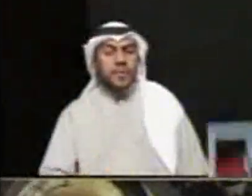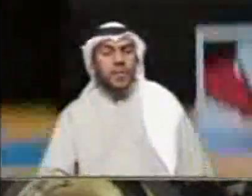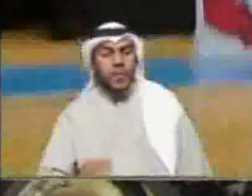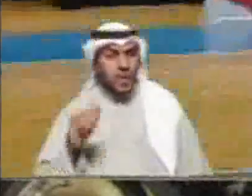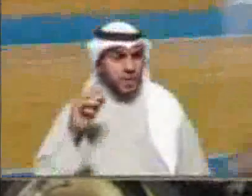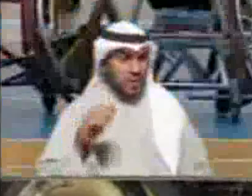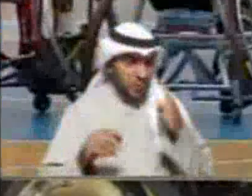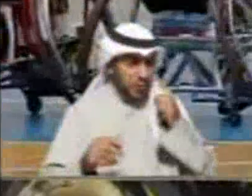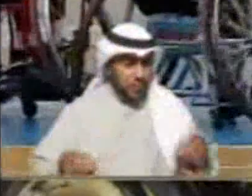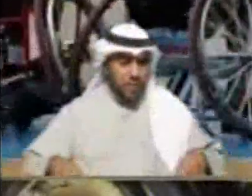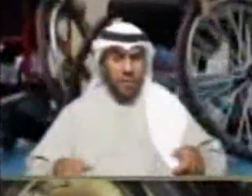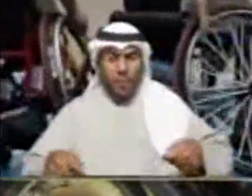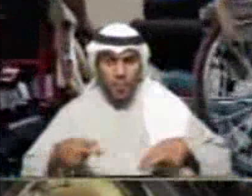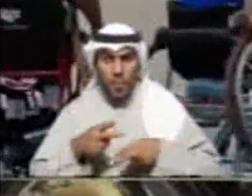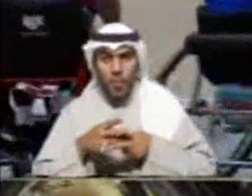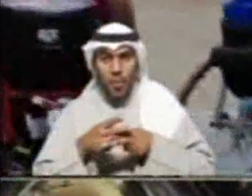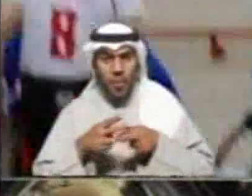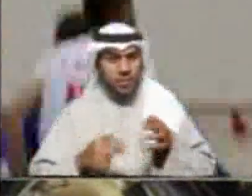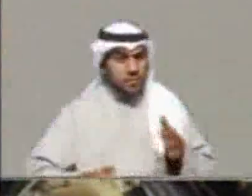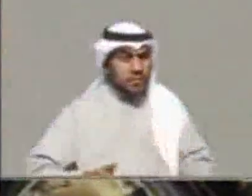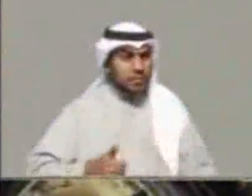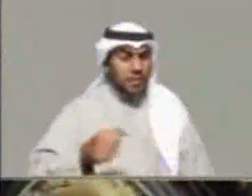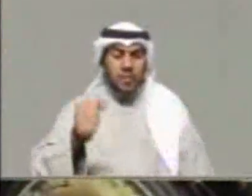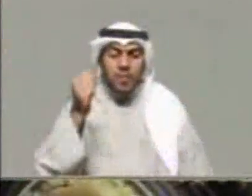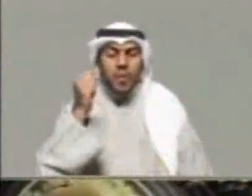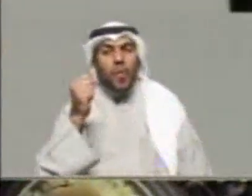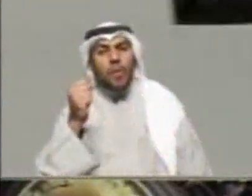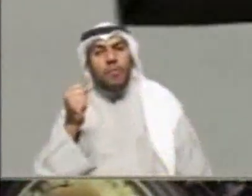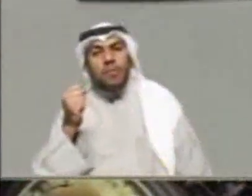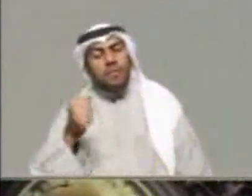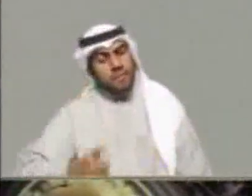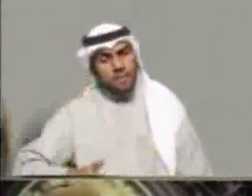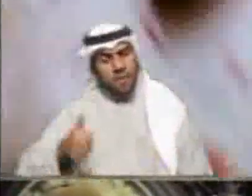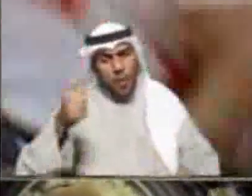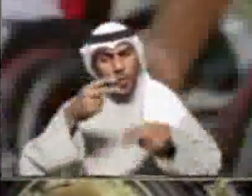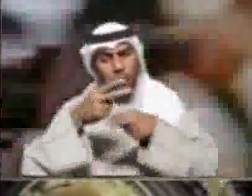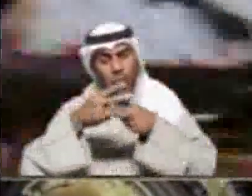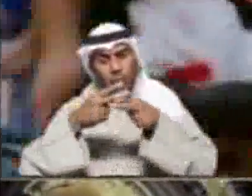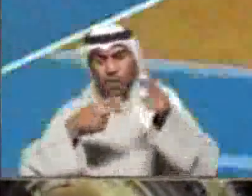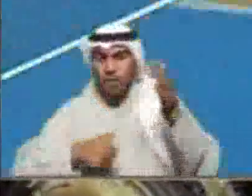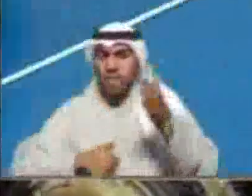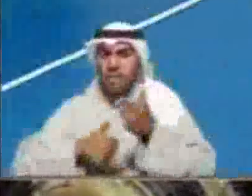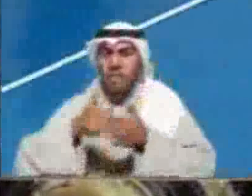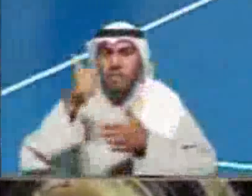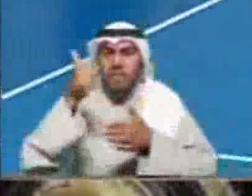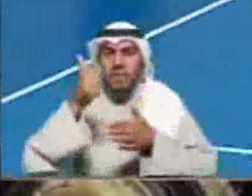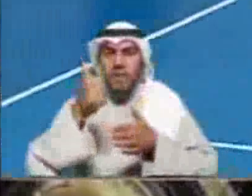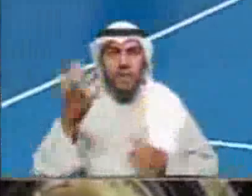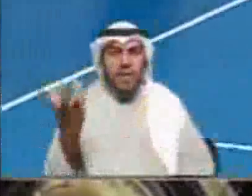السلة الكراسي المتحركة قبضته العديدية محققا انتصارا عريضا